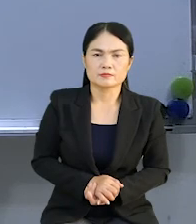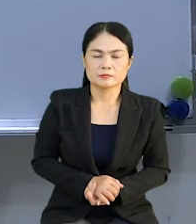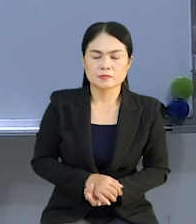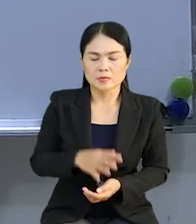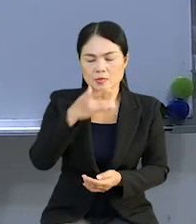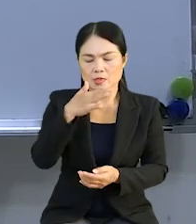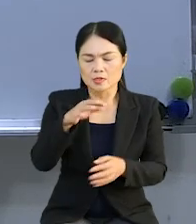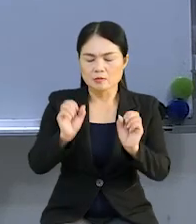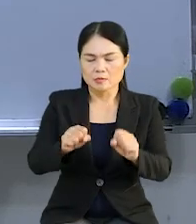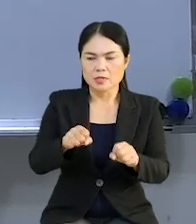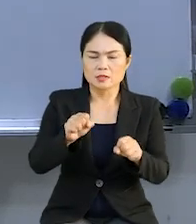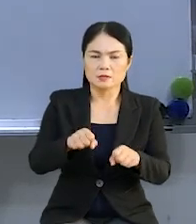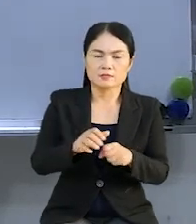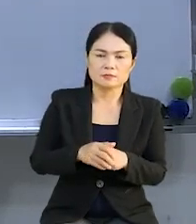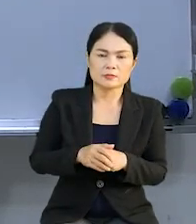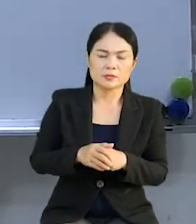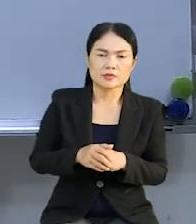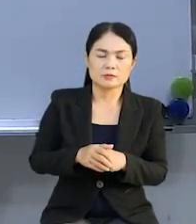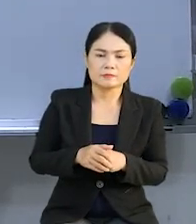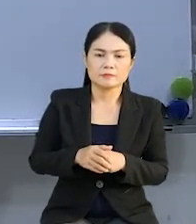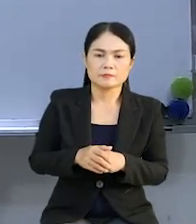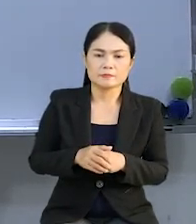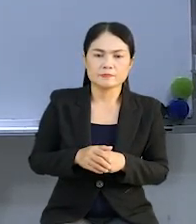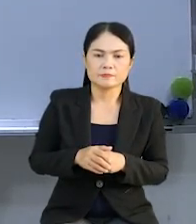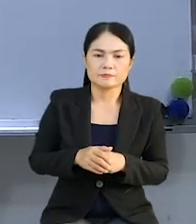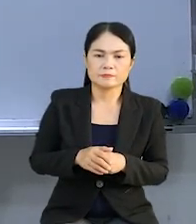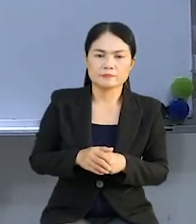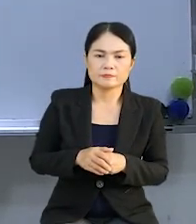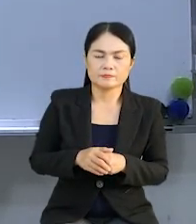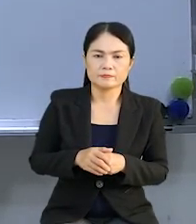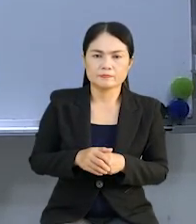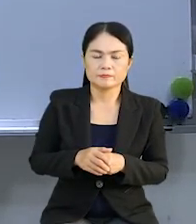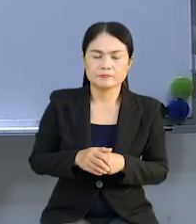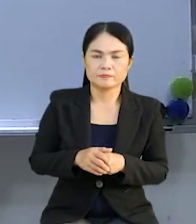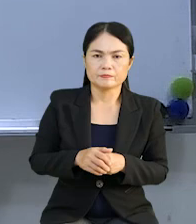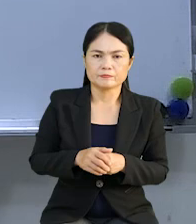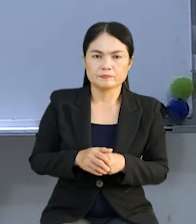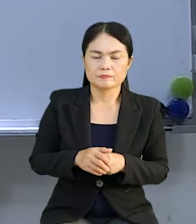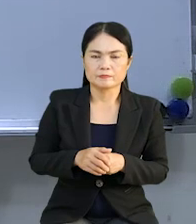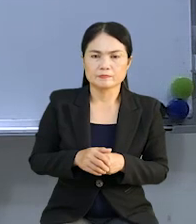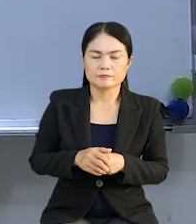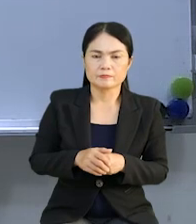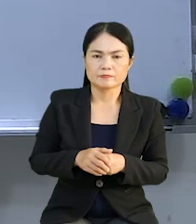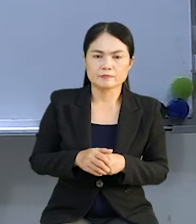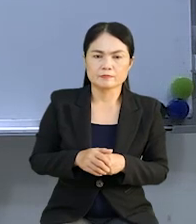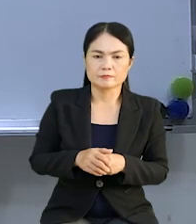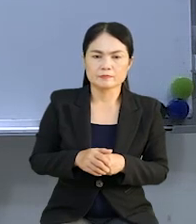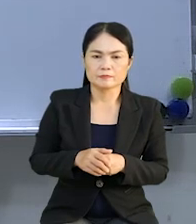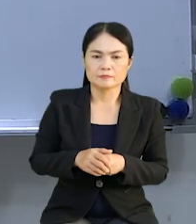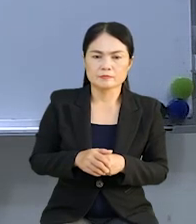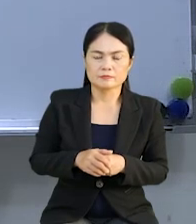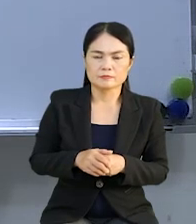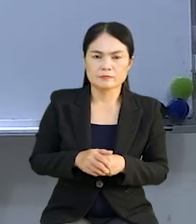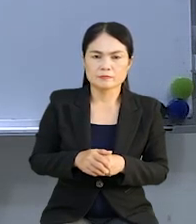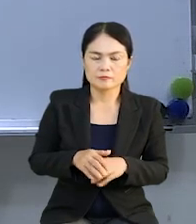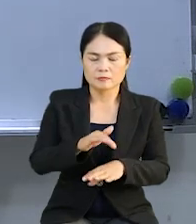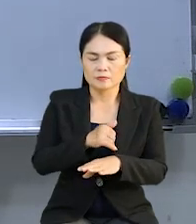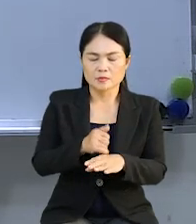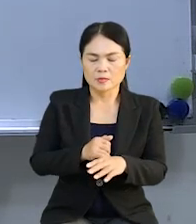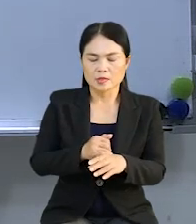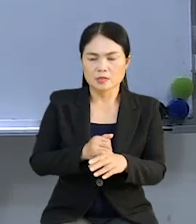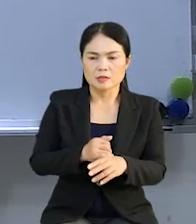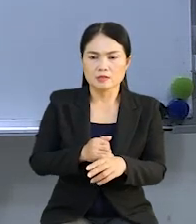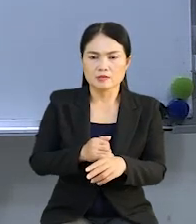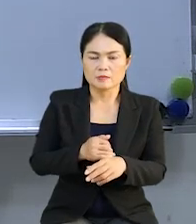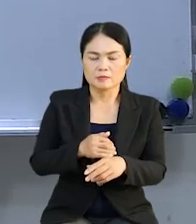สมดยังไงหายท่าบาดหายท่าไอ้ก้นเมื่อเคยเนี่ยก้นบาดยังไงหายท่าจุลส